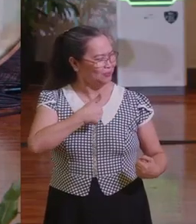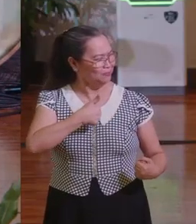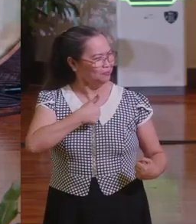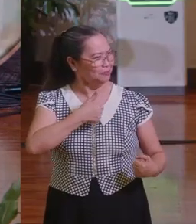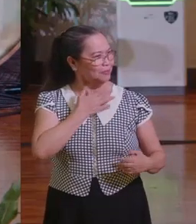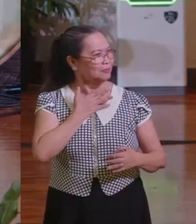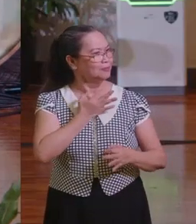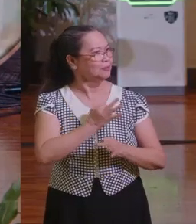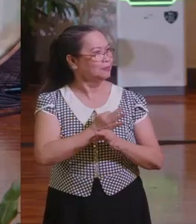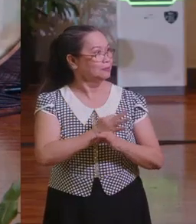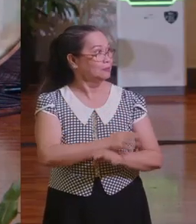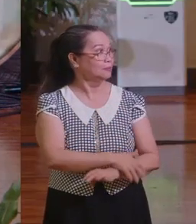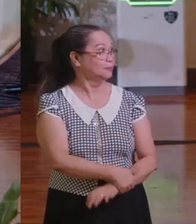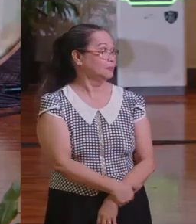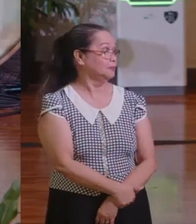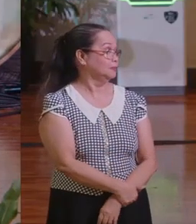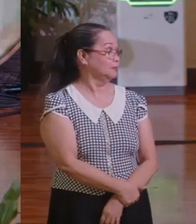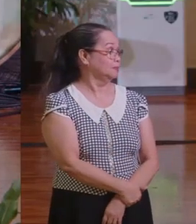No?